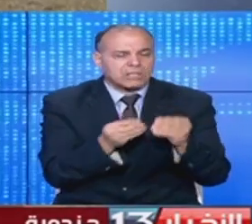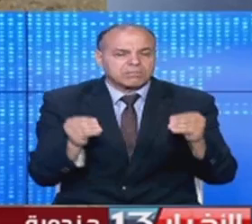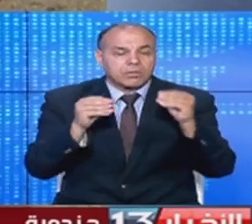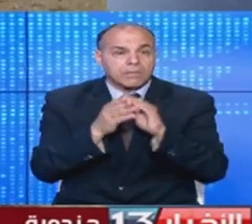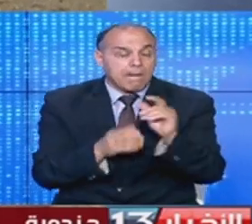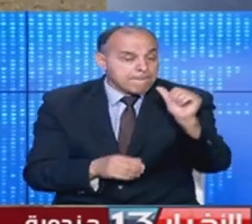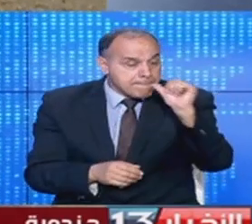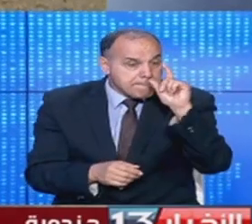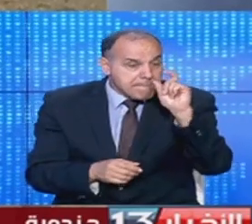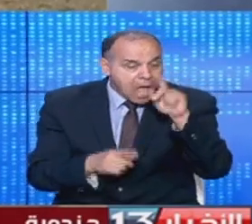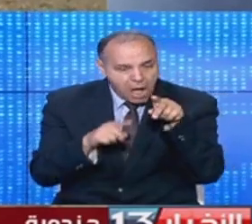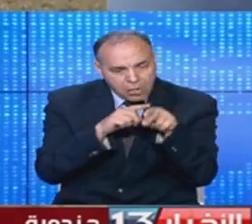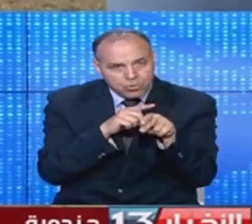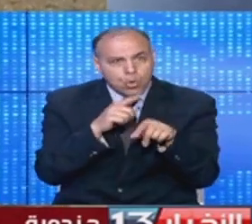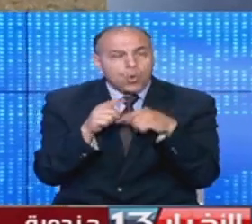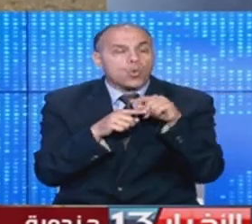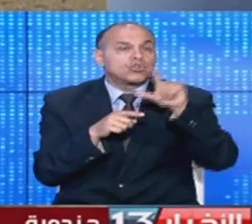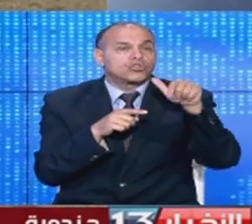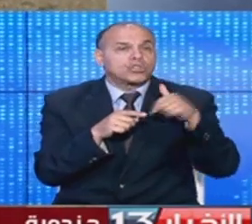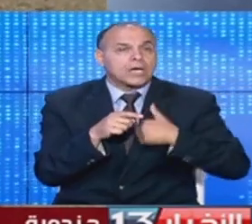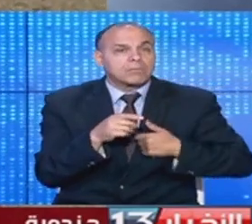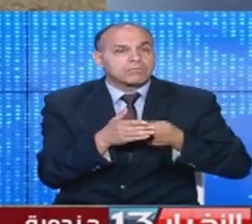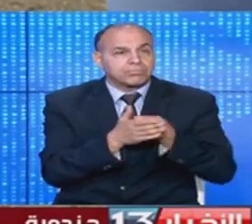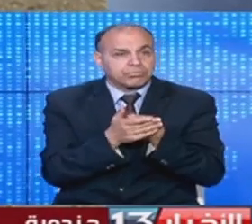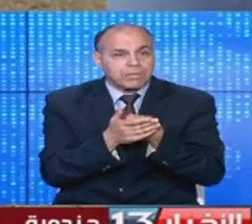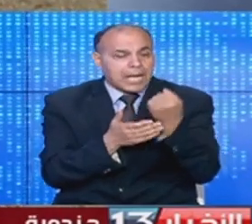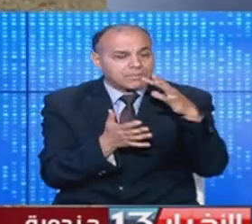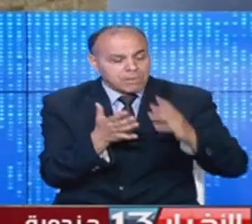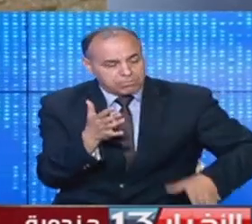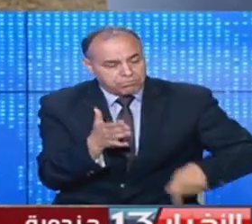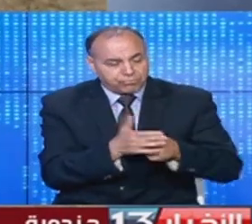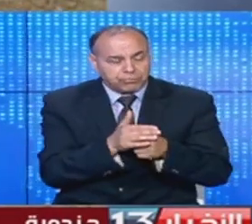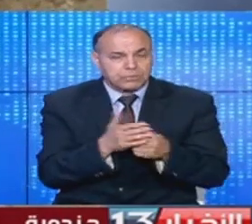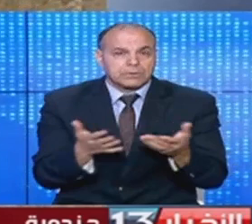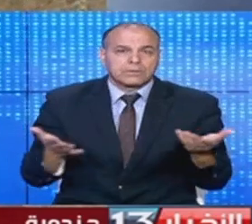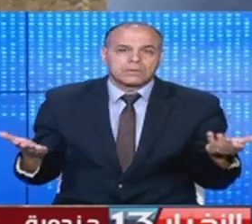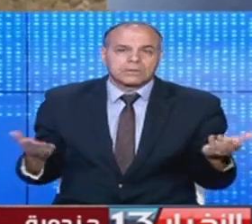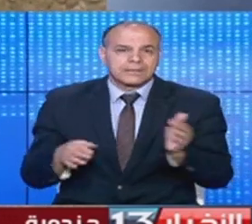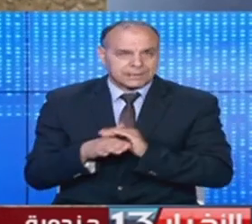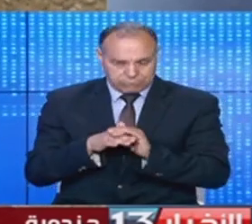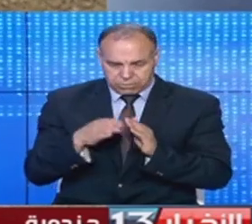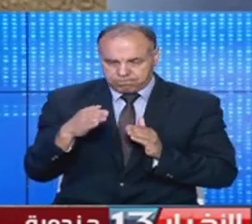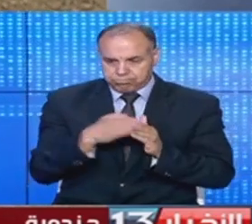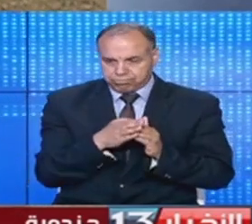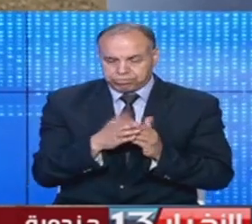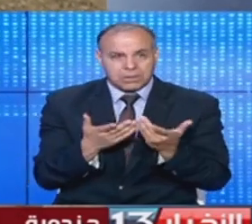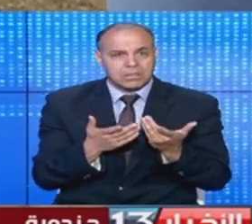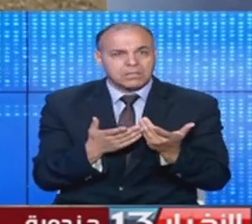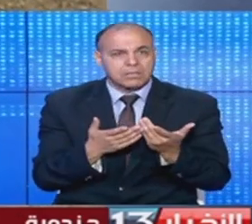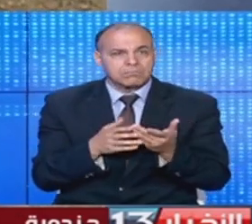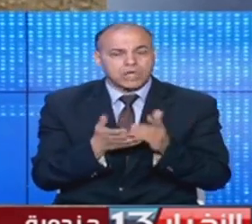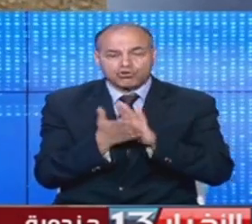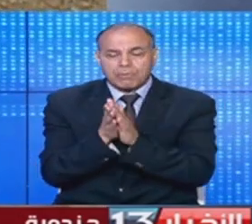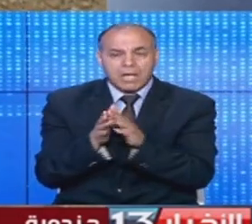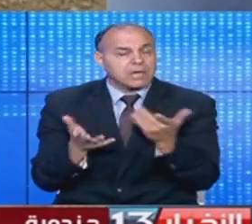ما مقصوص ونحن كل شهر معاليم قارة جينا ب 500 اللي هو السبب في تعطيل